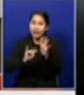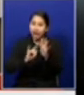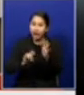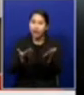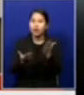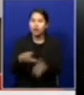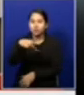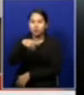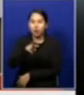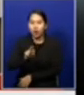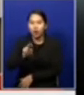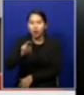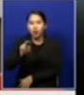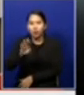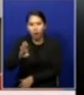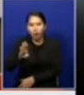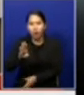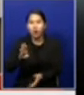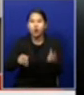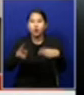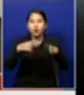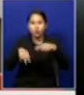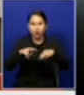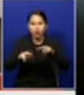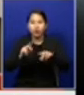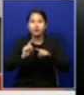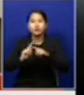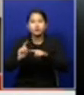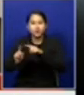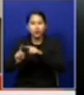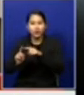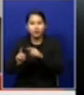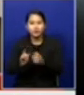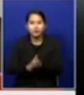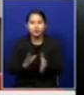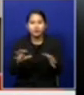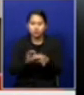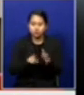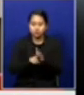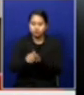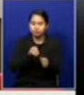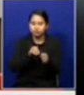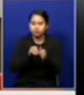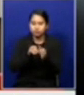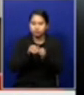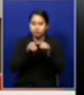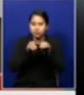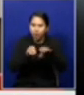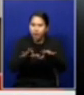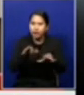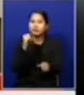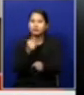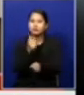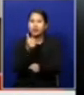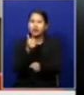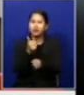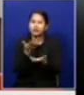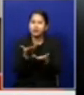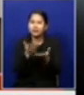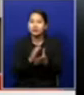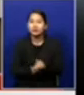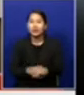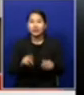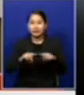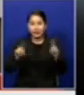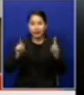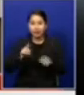พระราชบัตรควบคุมสถานการณ์การกระจายของโรคระบาดก็ได้แต่บางค